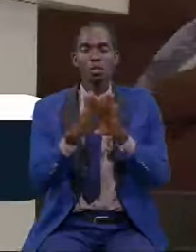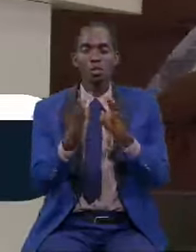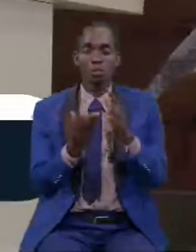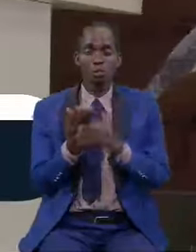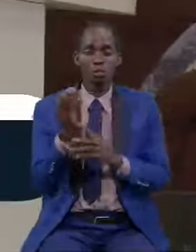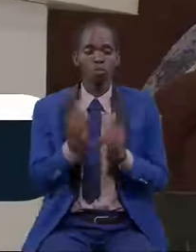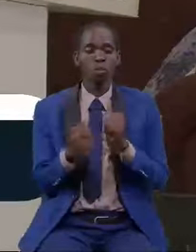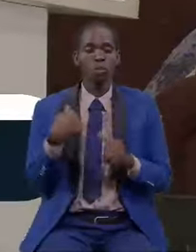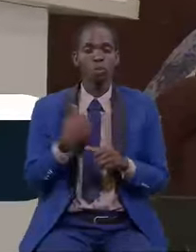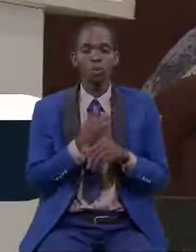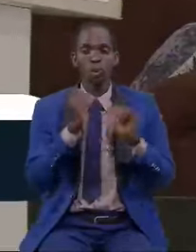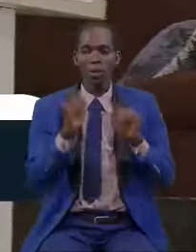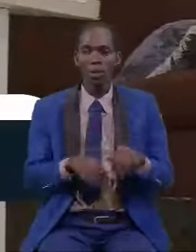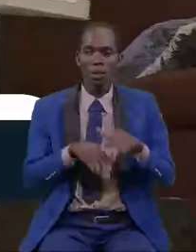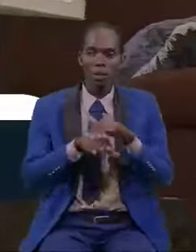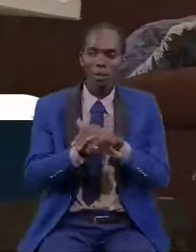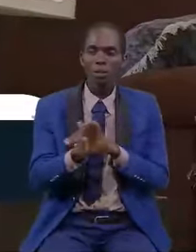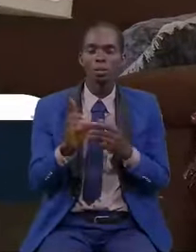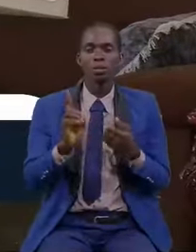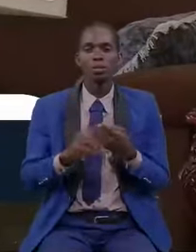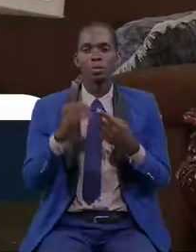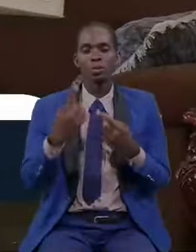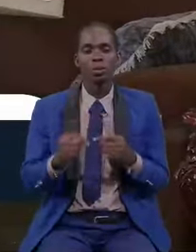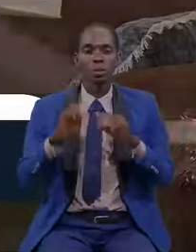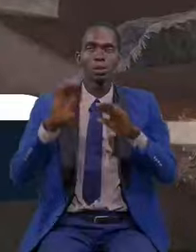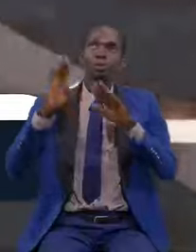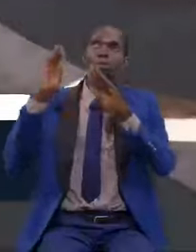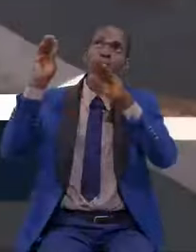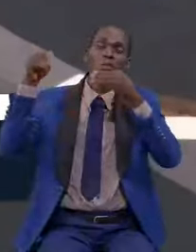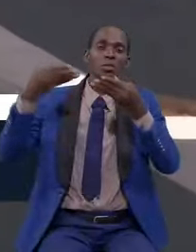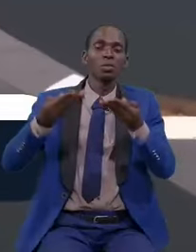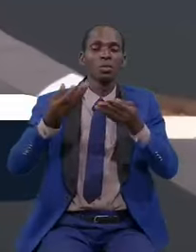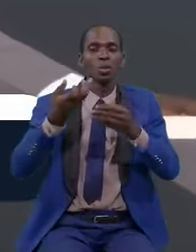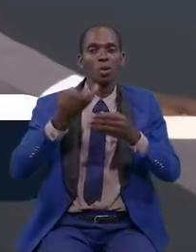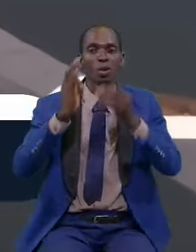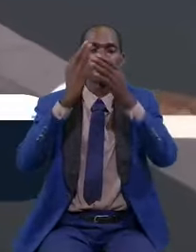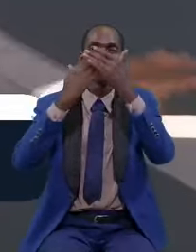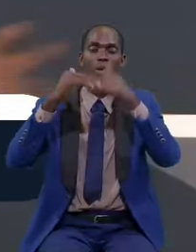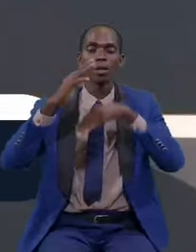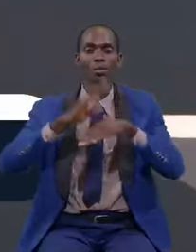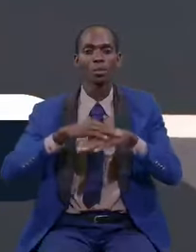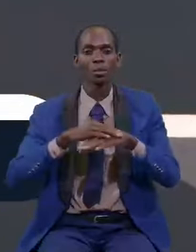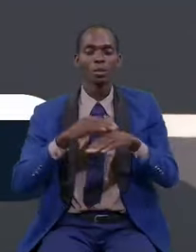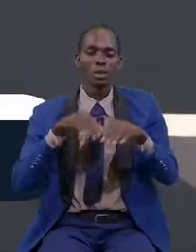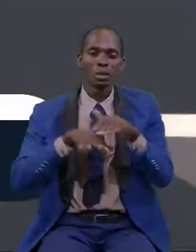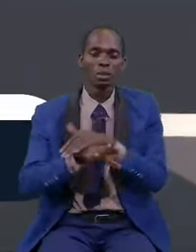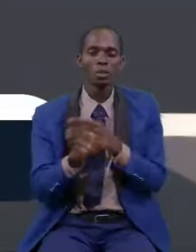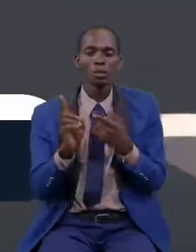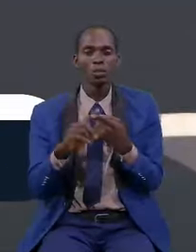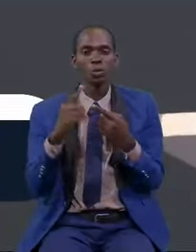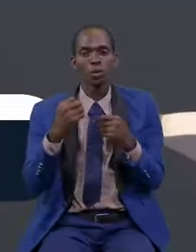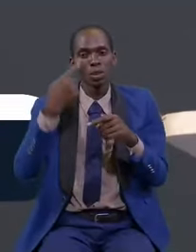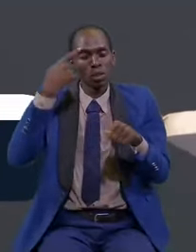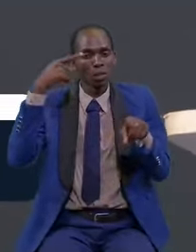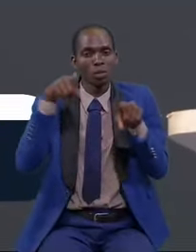au travers de laquelle nous puissions entrer à la provision du ciel, à l'alliance de Dieu et